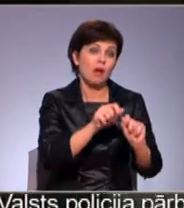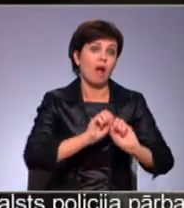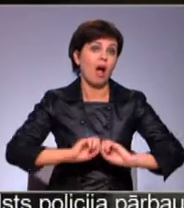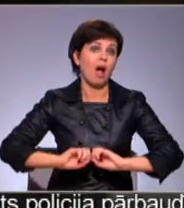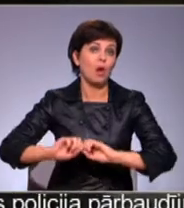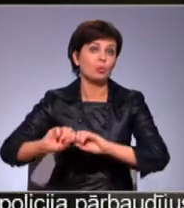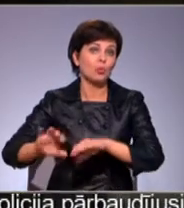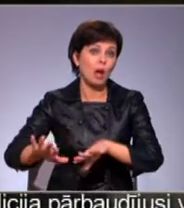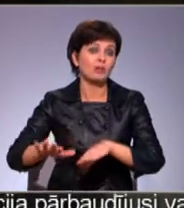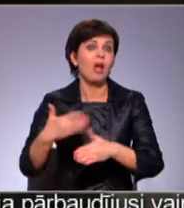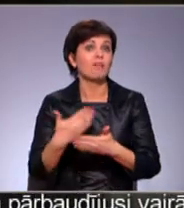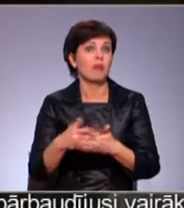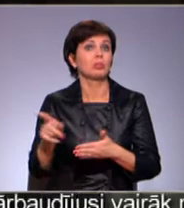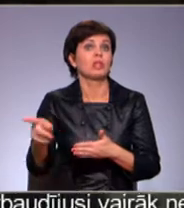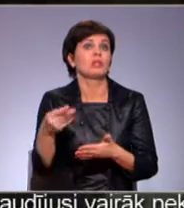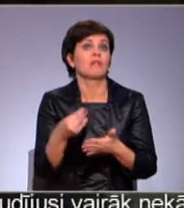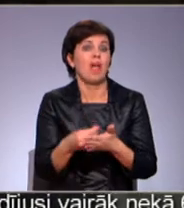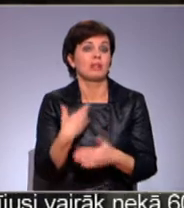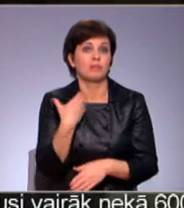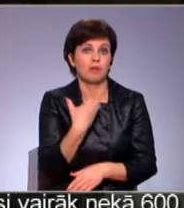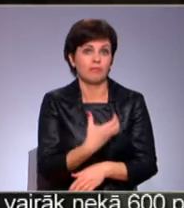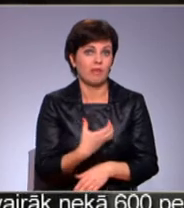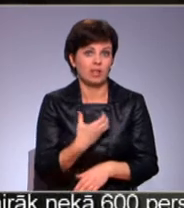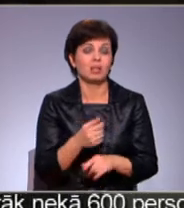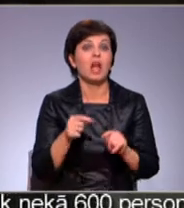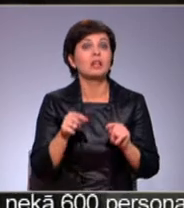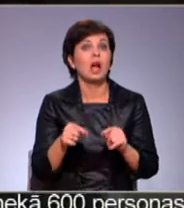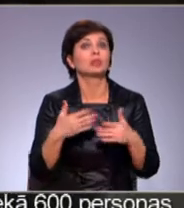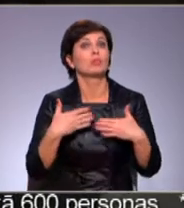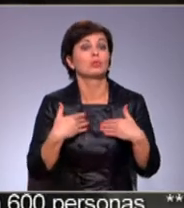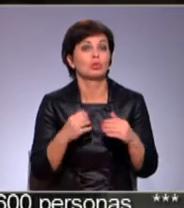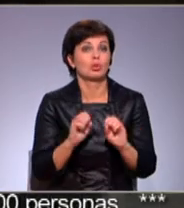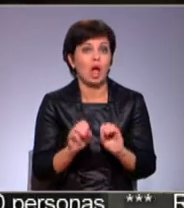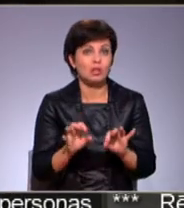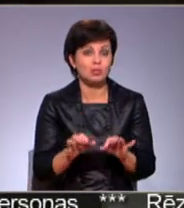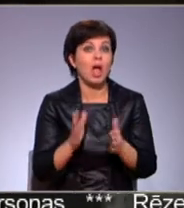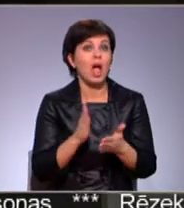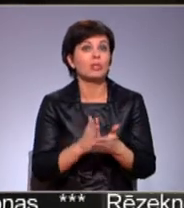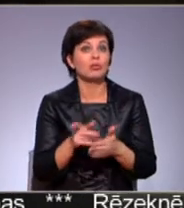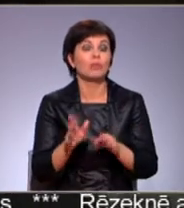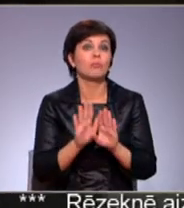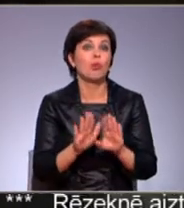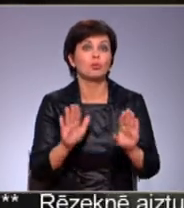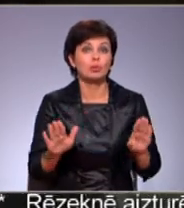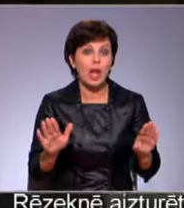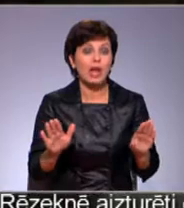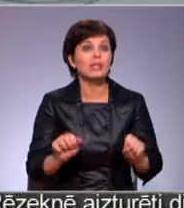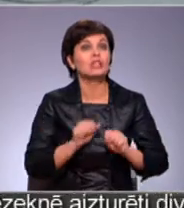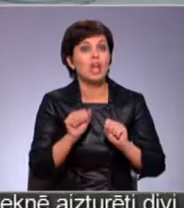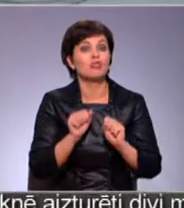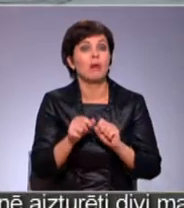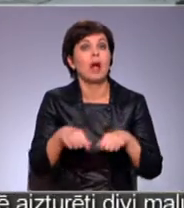jā, kam tā varbūt tās būs vērtība un būs vajadzīga. Jā. Un to, tas ir tas mūsu stāsts, ko mēs ar šo muzeju ar cenšamies